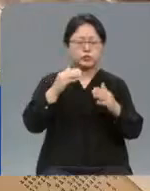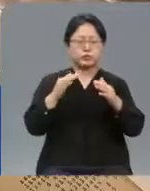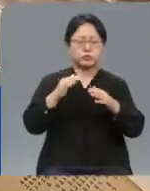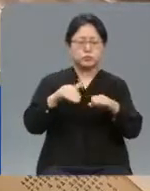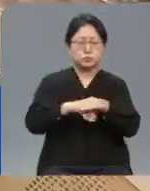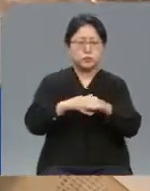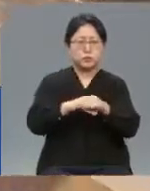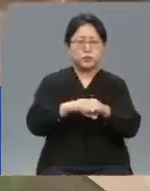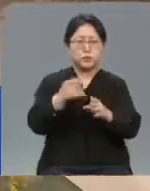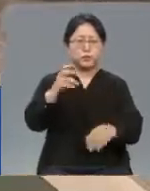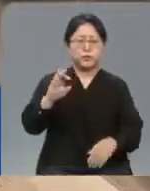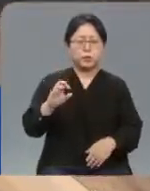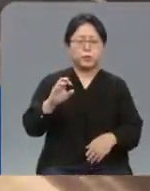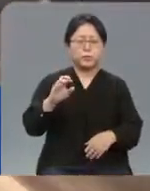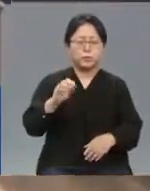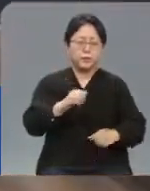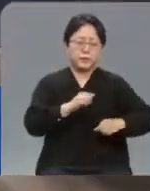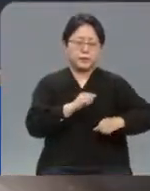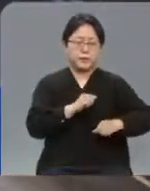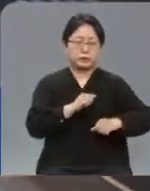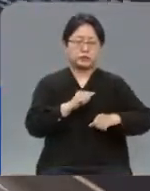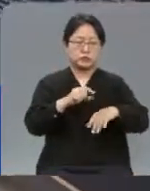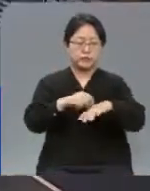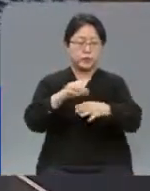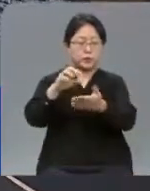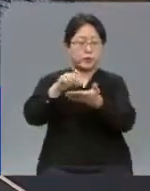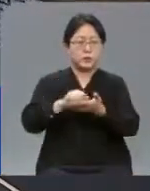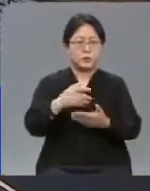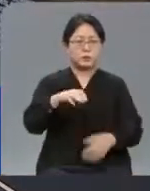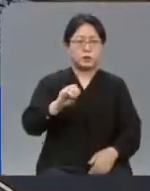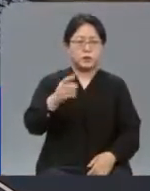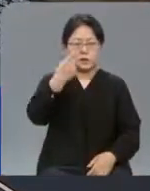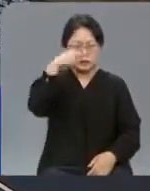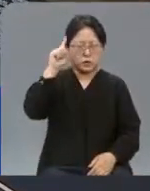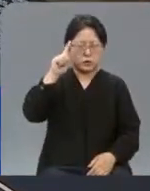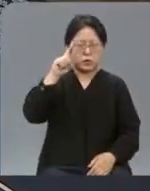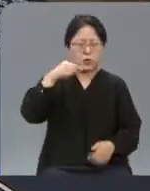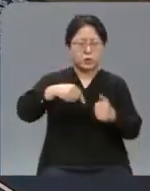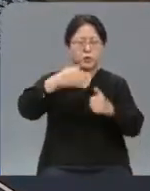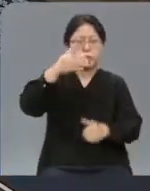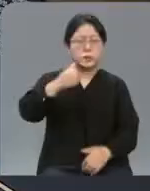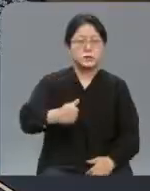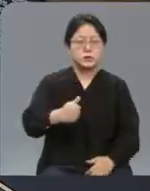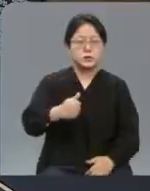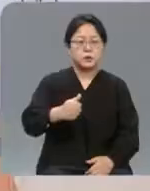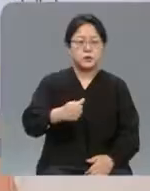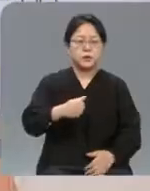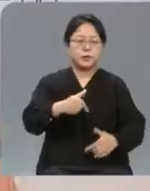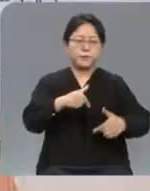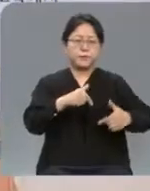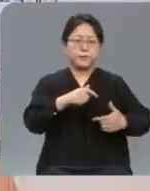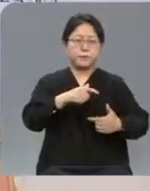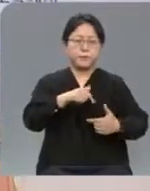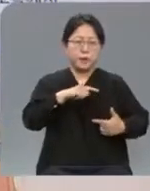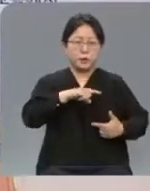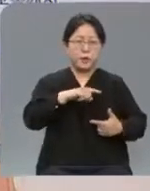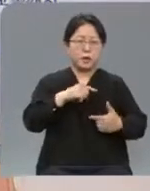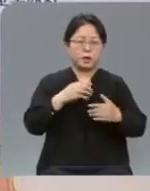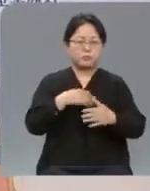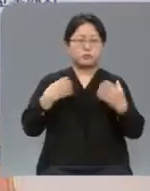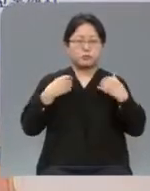홍범도 장군 유해 봉헌의 역할을 한 장 원창 전 러시아 사할린 교육 원장에게 명에 9 민증을 수여할